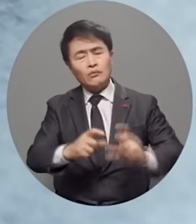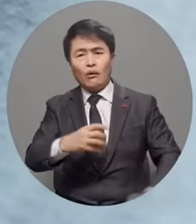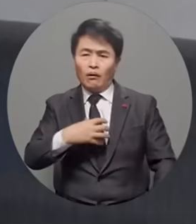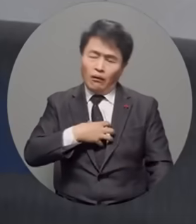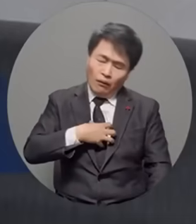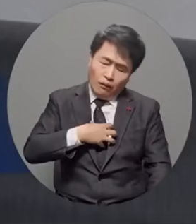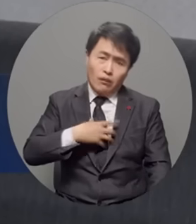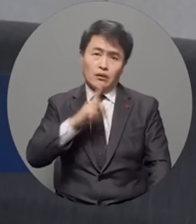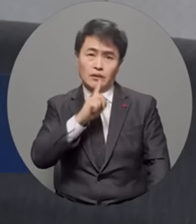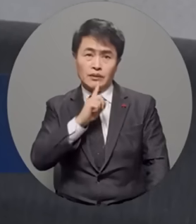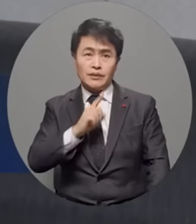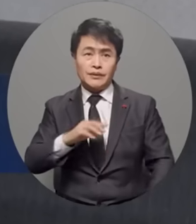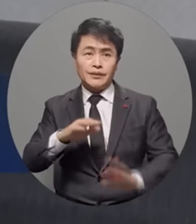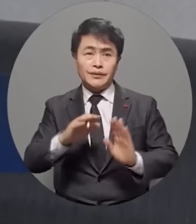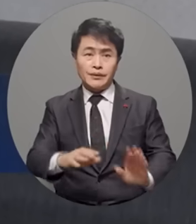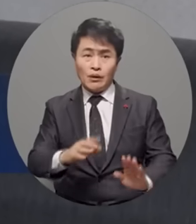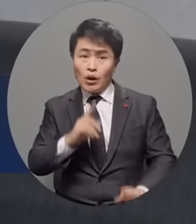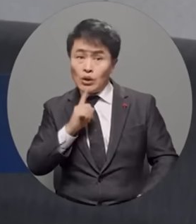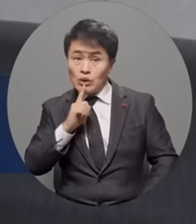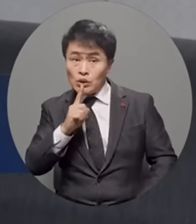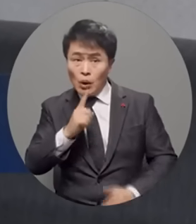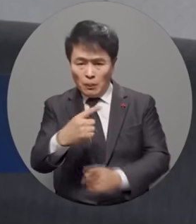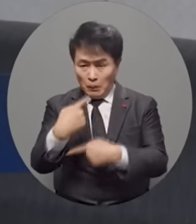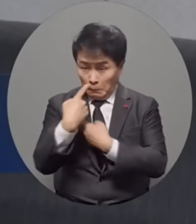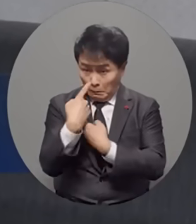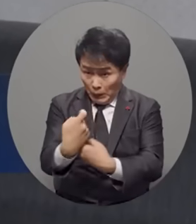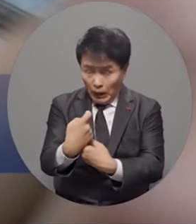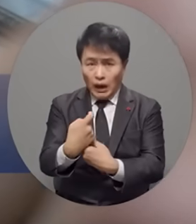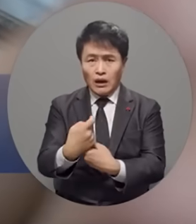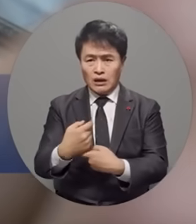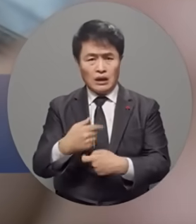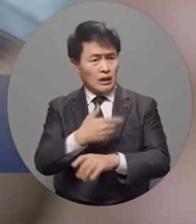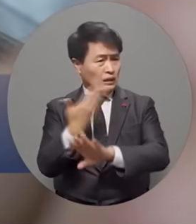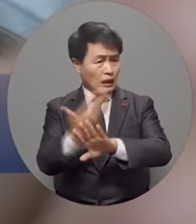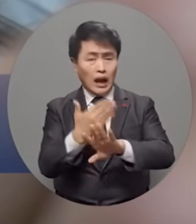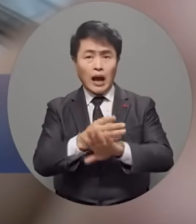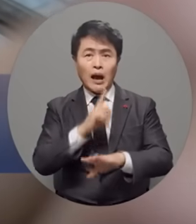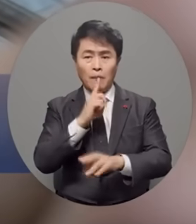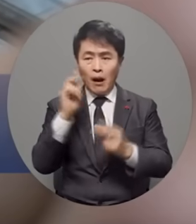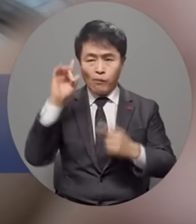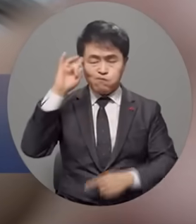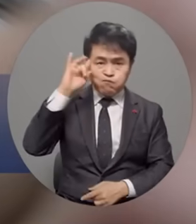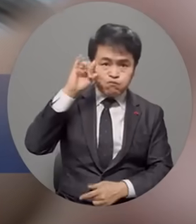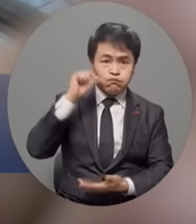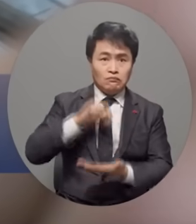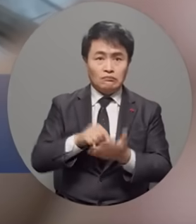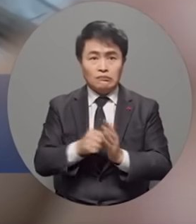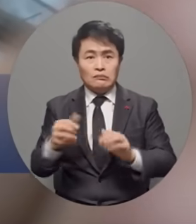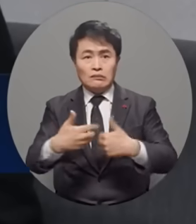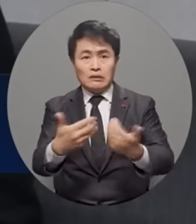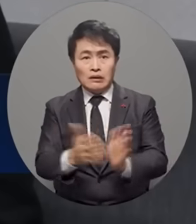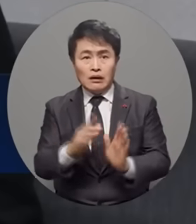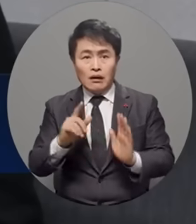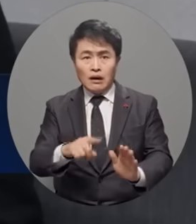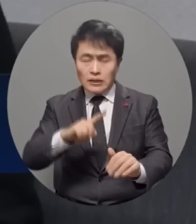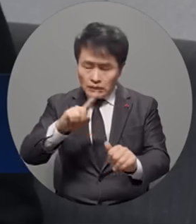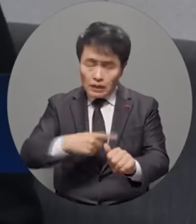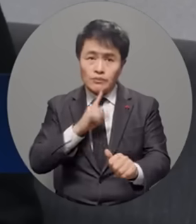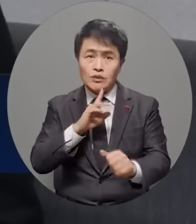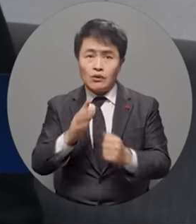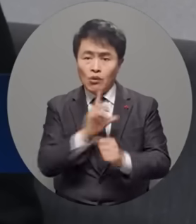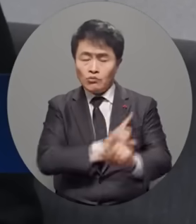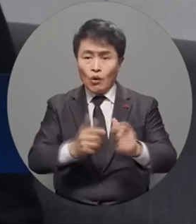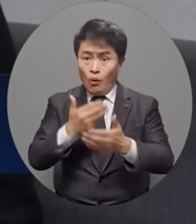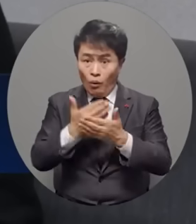했습니다. 신고하면 보복할 것 같아서 사람들이 다 말을 못해요. 당이 절 버리겠죠. 부속품이잖아요, 저희는. 더